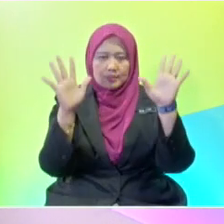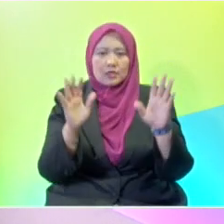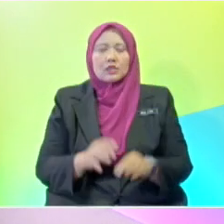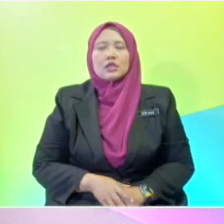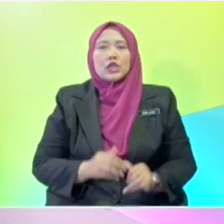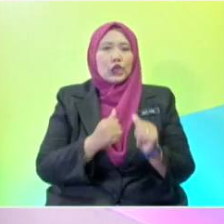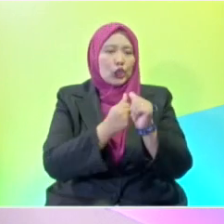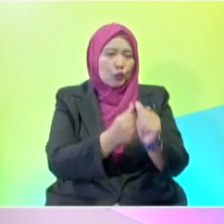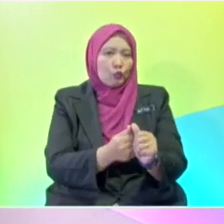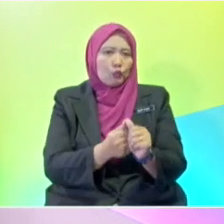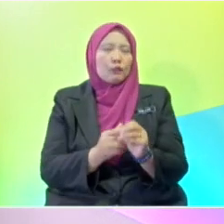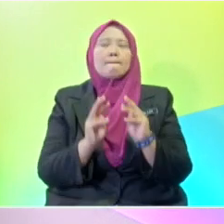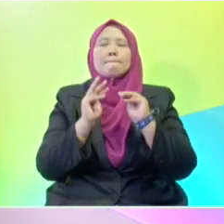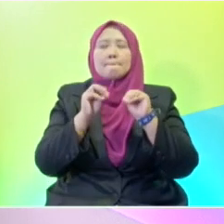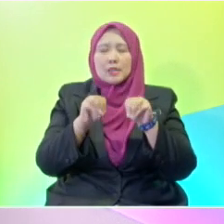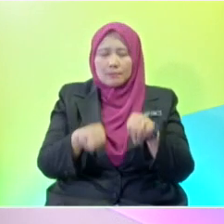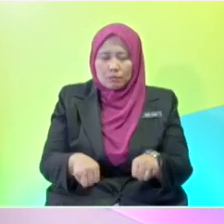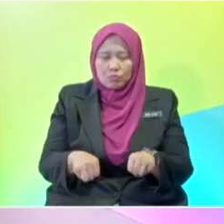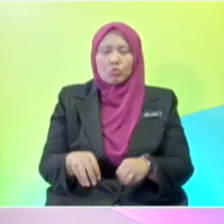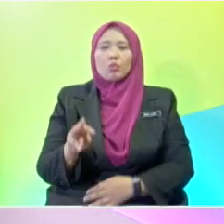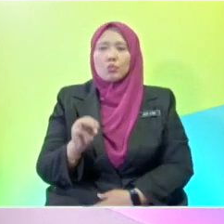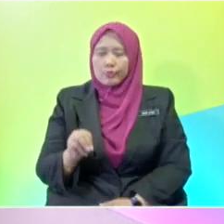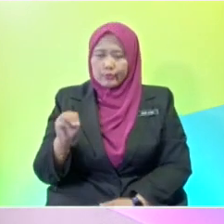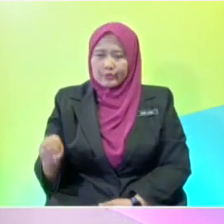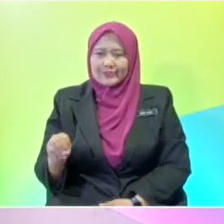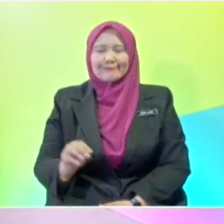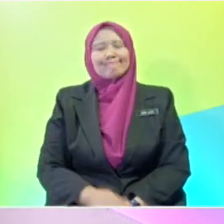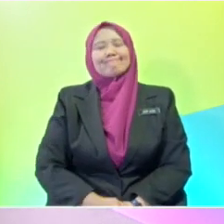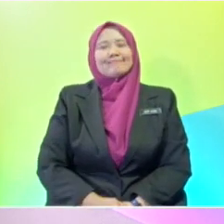kemampuan dan perkembangan potensi murid yang menyeluruh